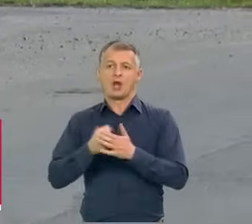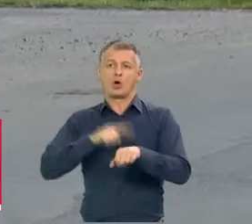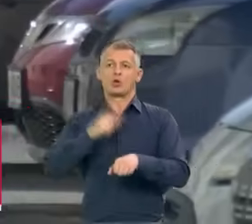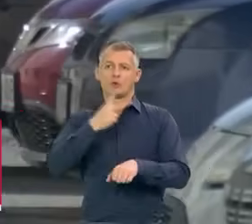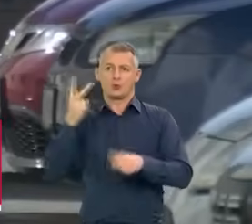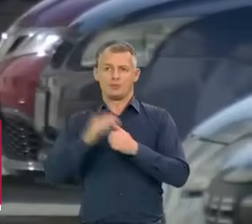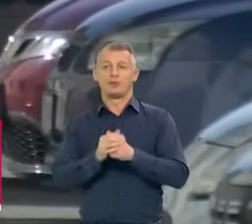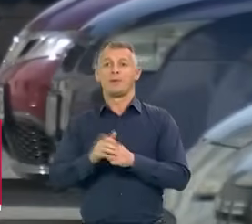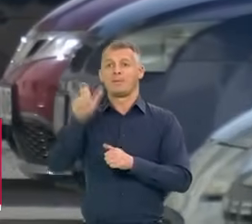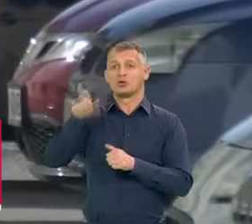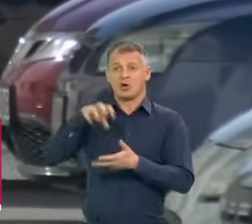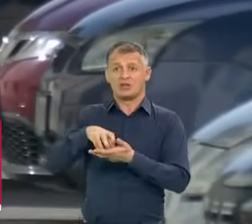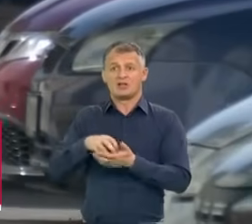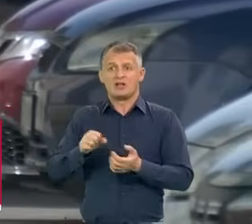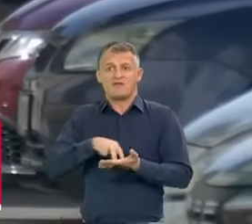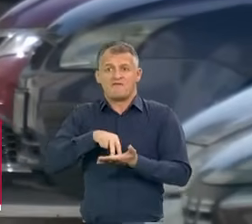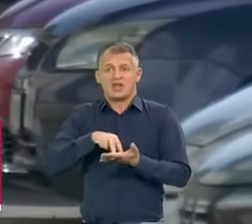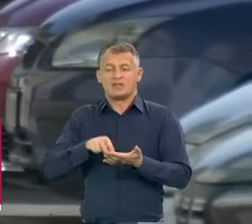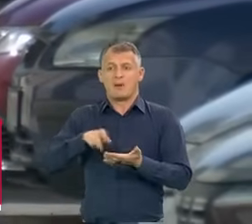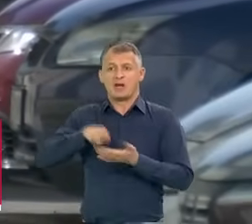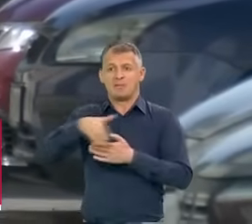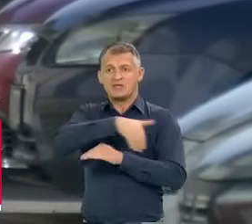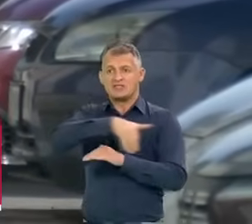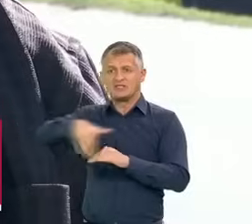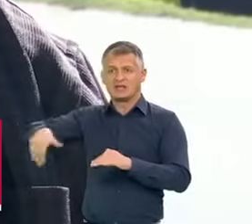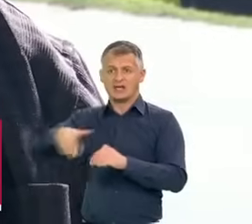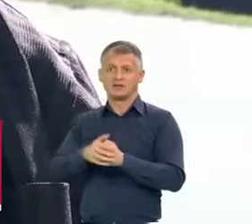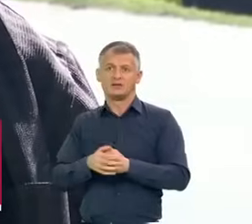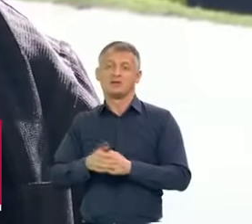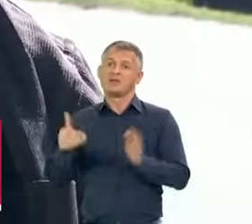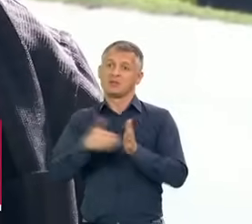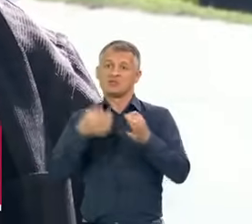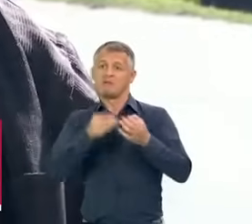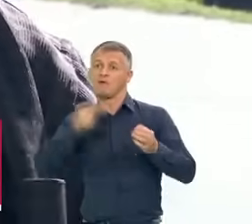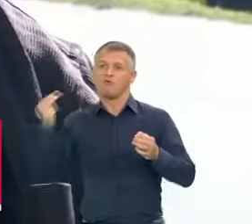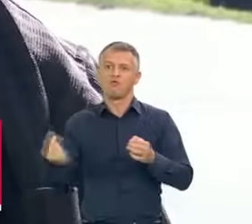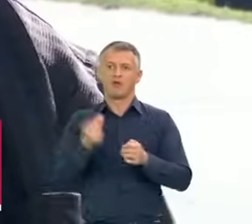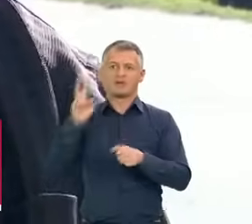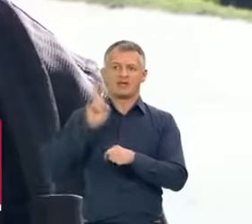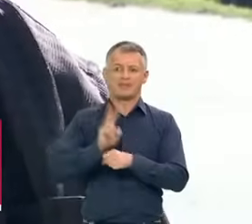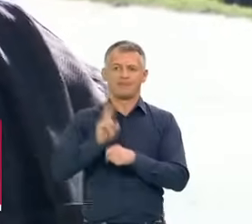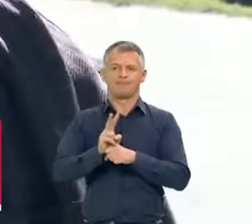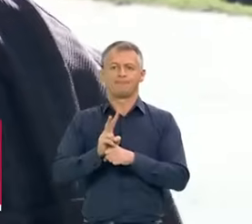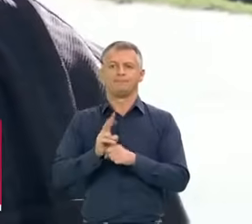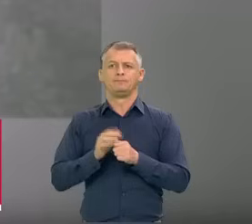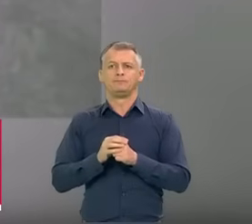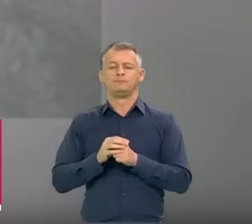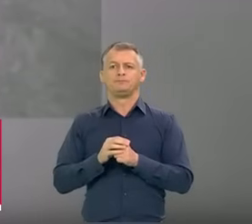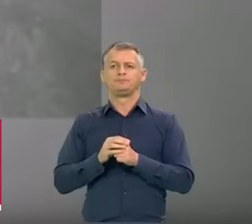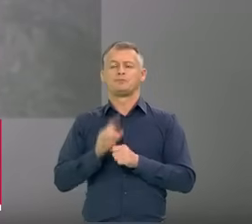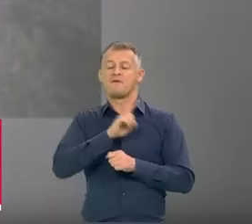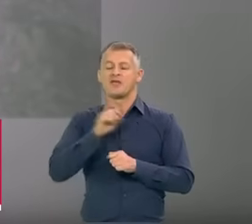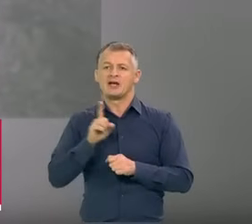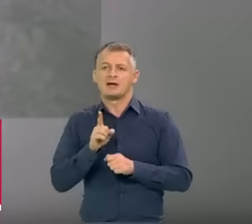întâmplate și le este frică să mai meargă pe stradă să știți că trebuie să fii foarte atenți că îngrijorare pe fiecare frământă